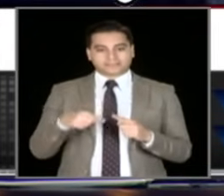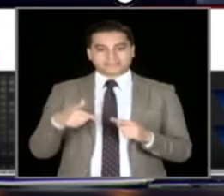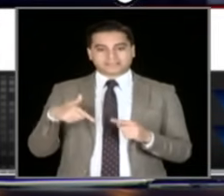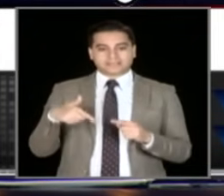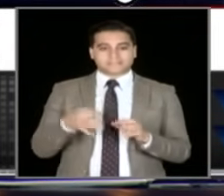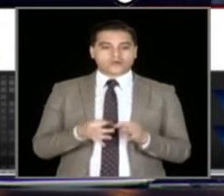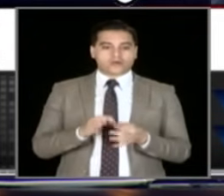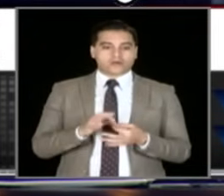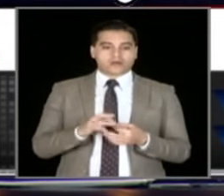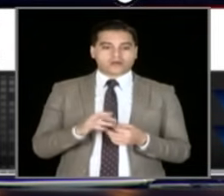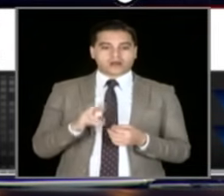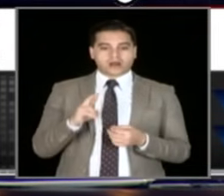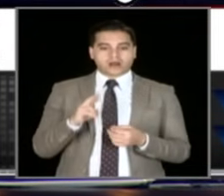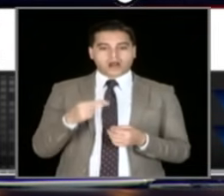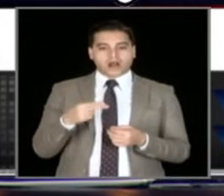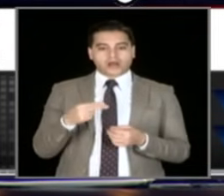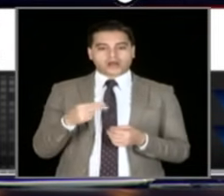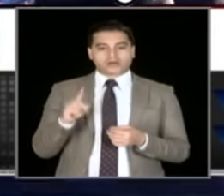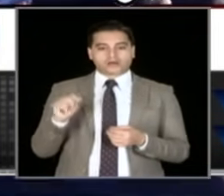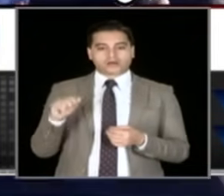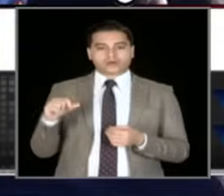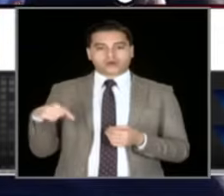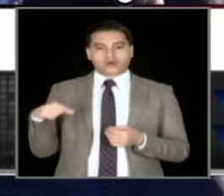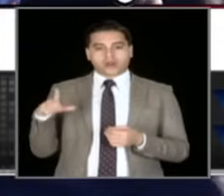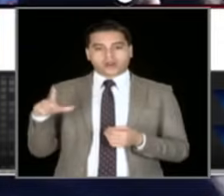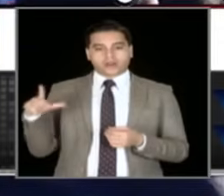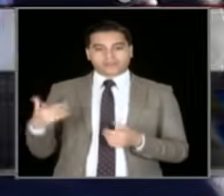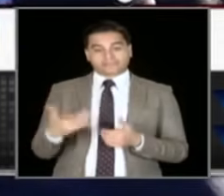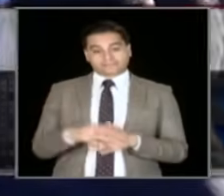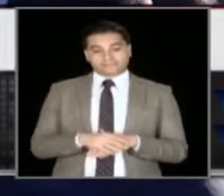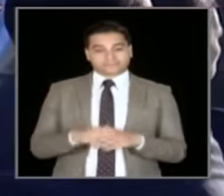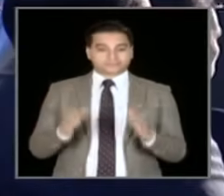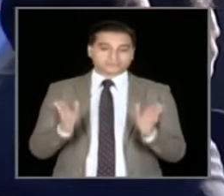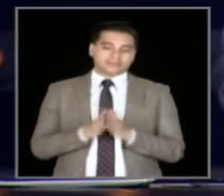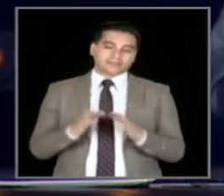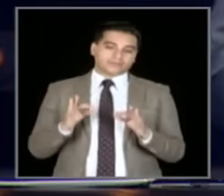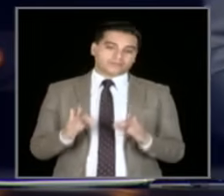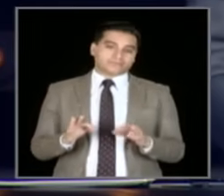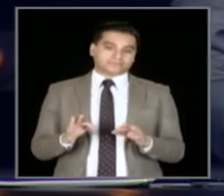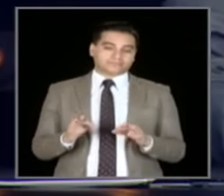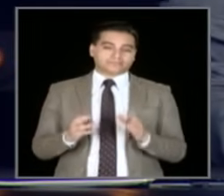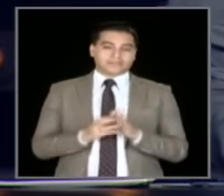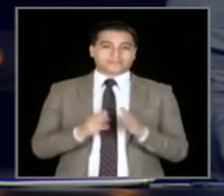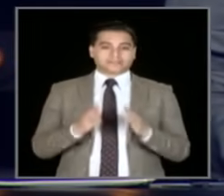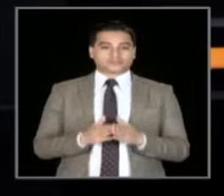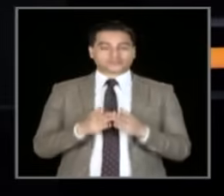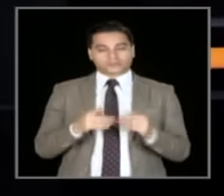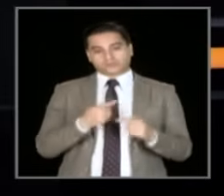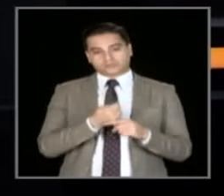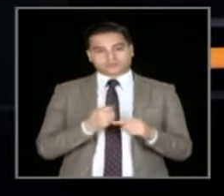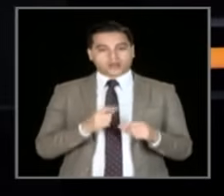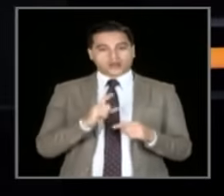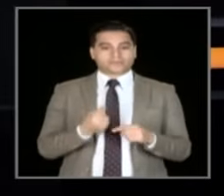1 من كل 6 مليون RH نل. للأسف الشديد جامعة السويس